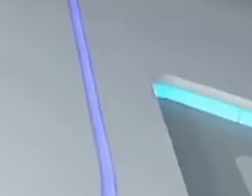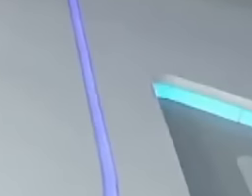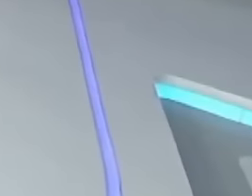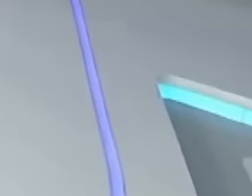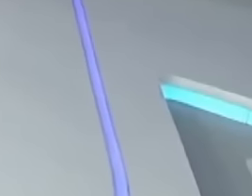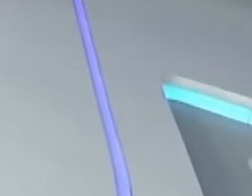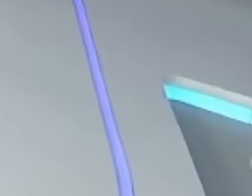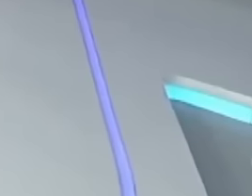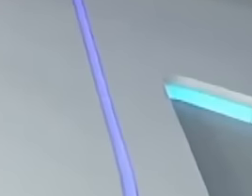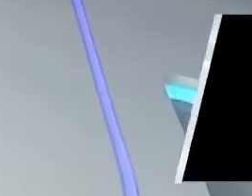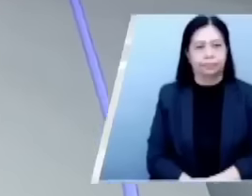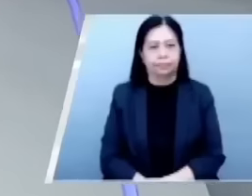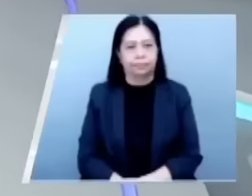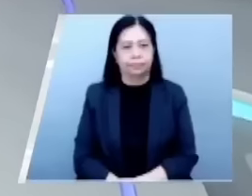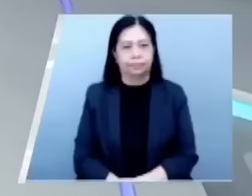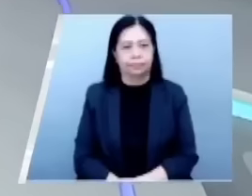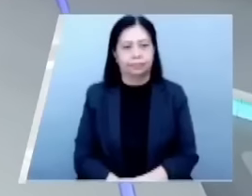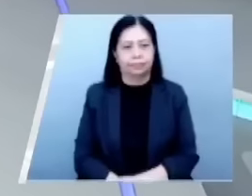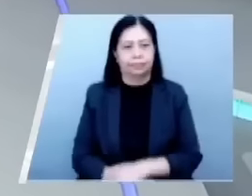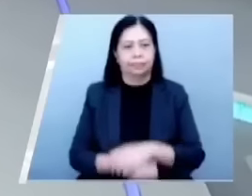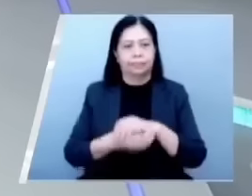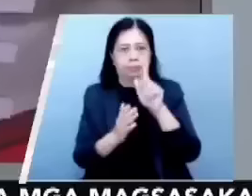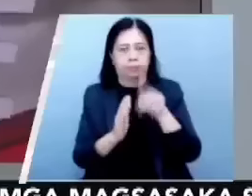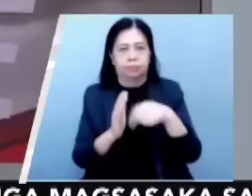Magandang gabi po, Luzon, Visayas at Mindanao.